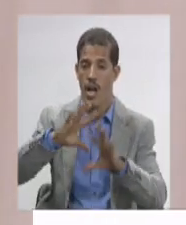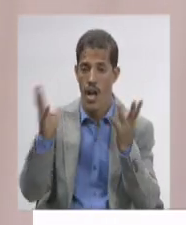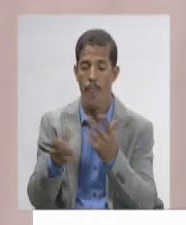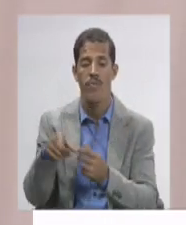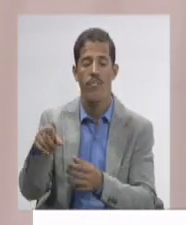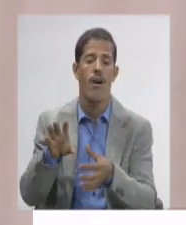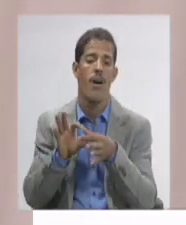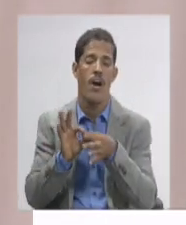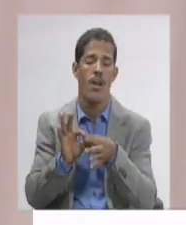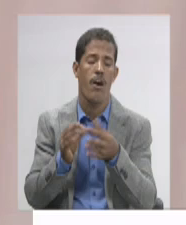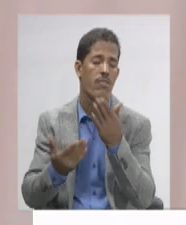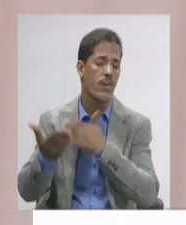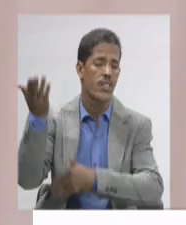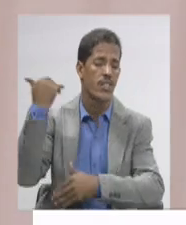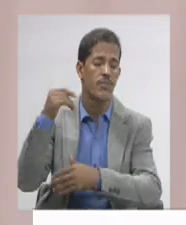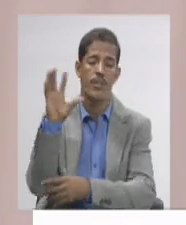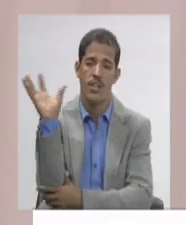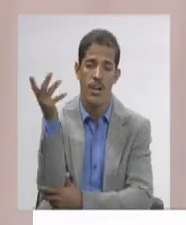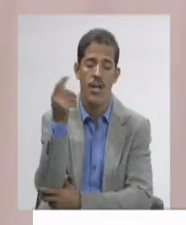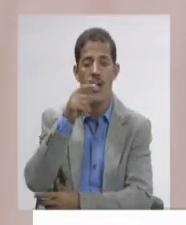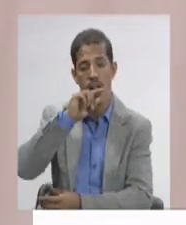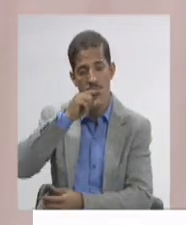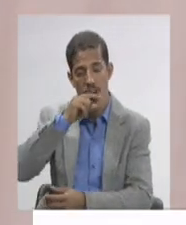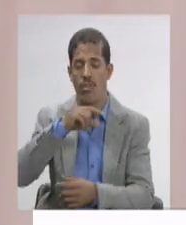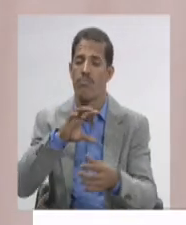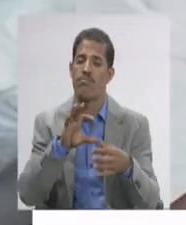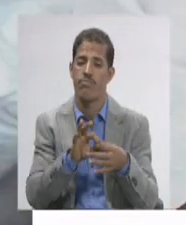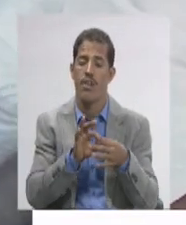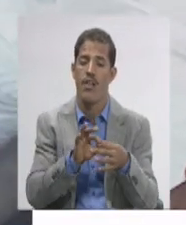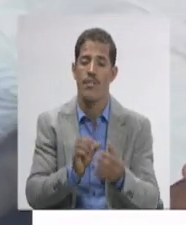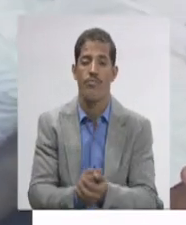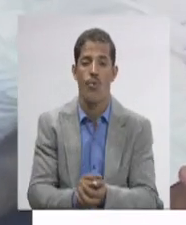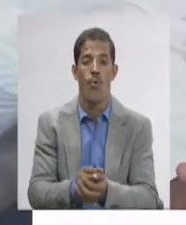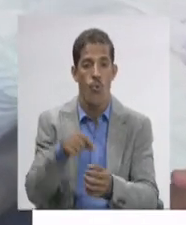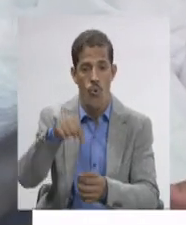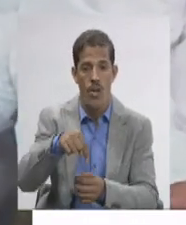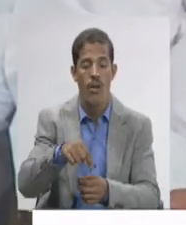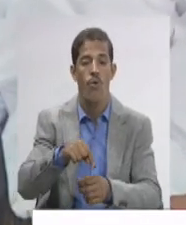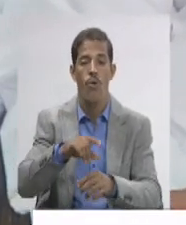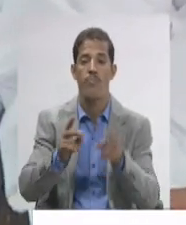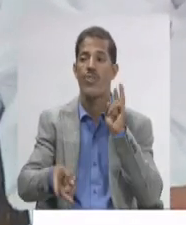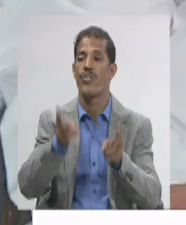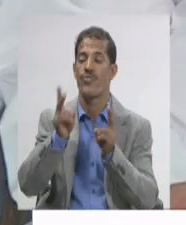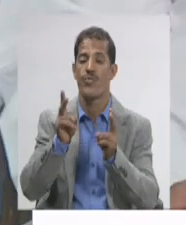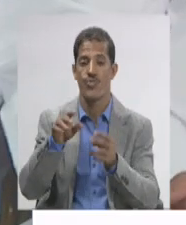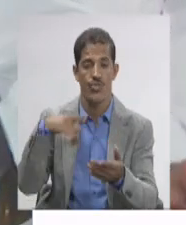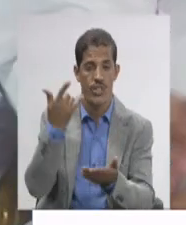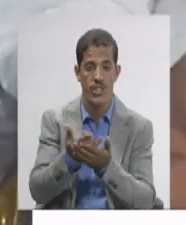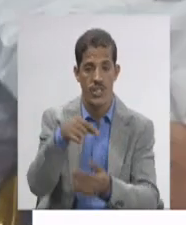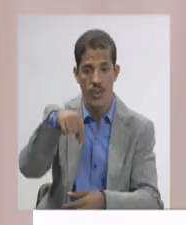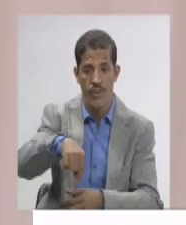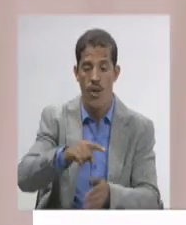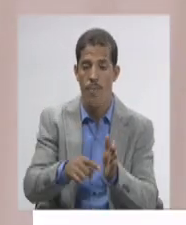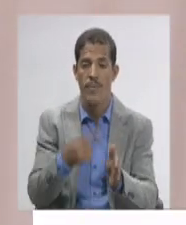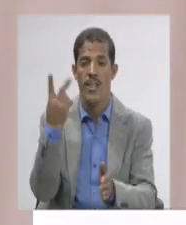علاقه وطيده مع النخيل مع التمر وهو ما جعل احتضان تجج ل هذه النسخه